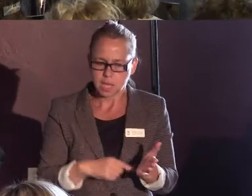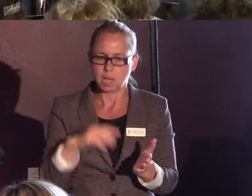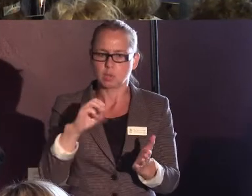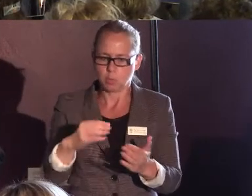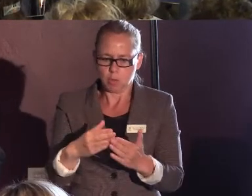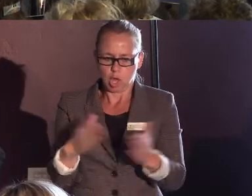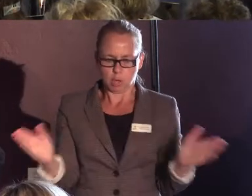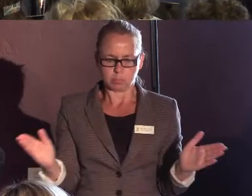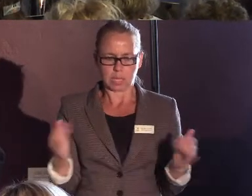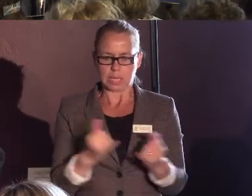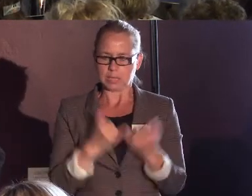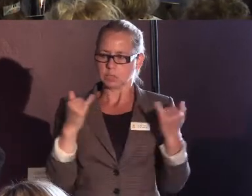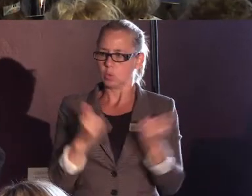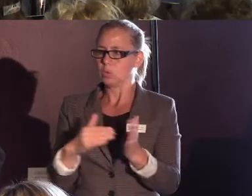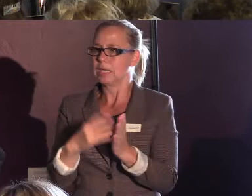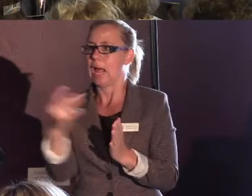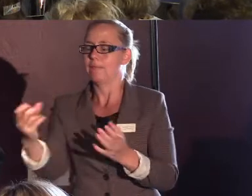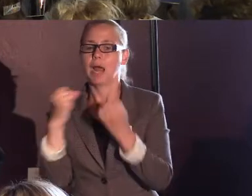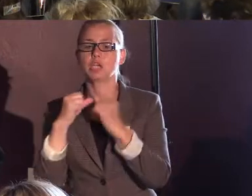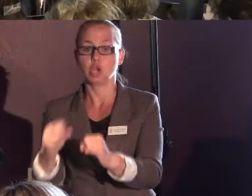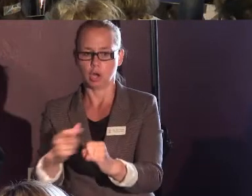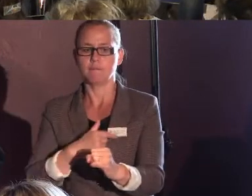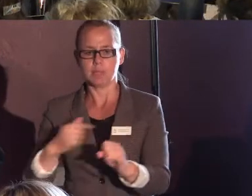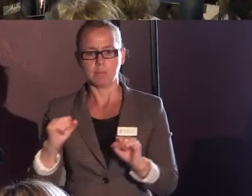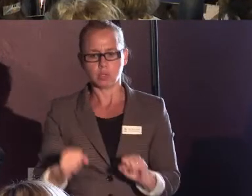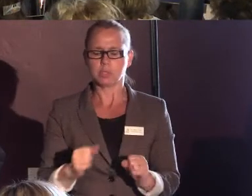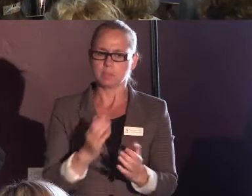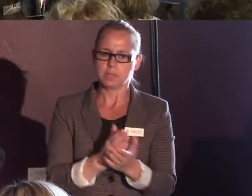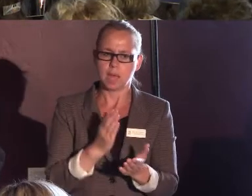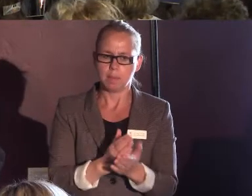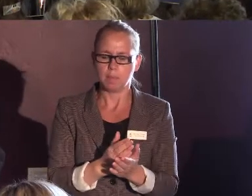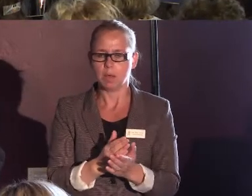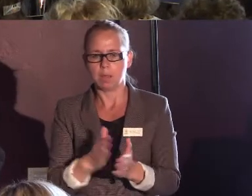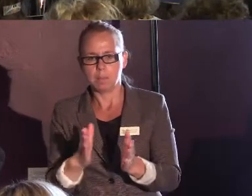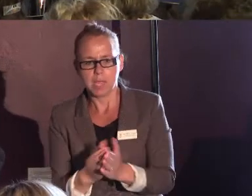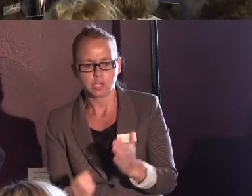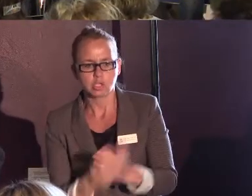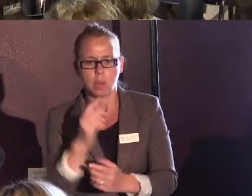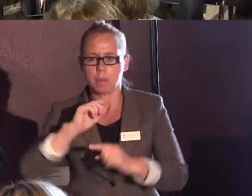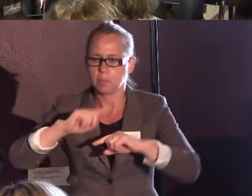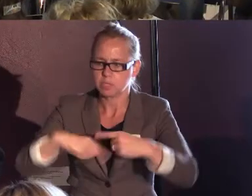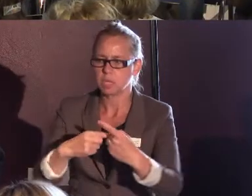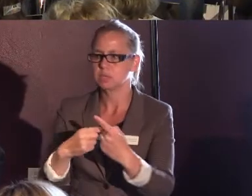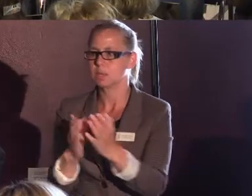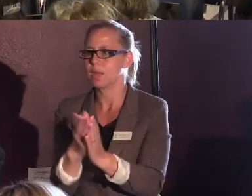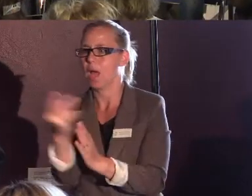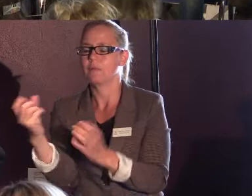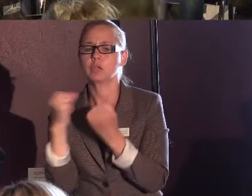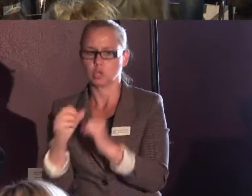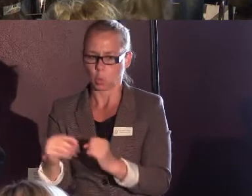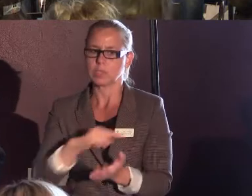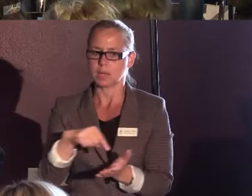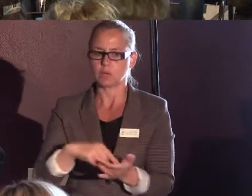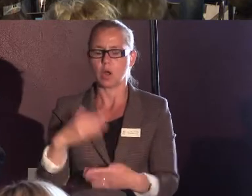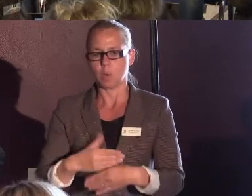att öppna upp våra institutioner för andra aktörer i medskapande processer och så vidare. Då är den frågan